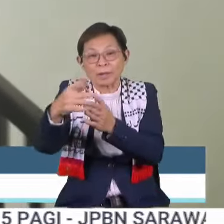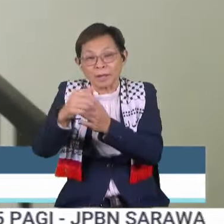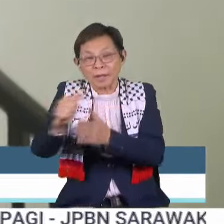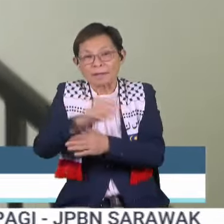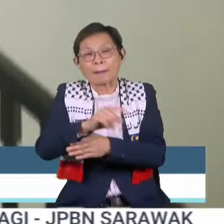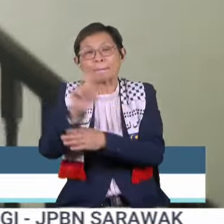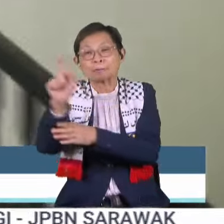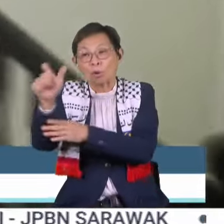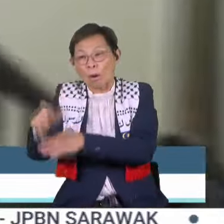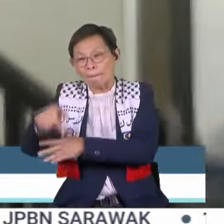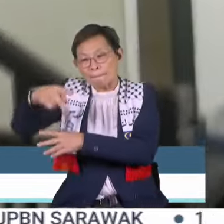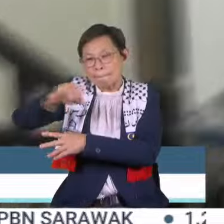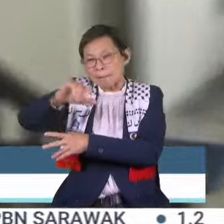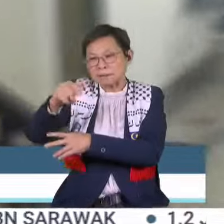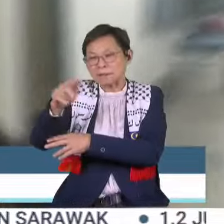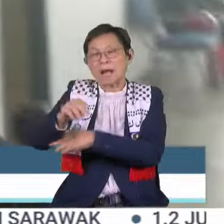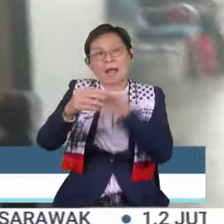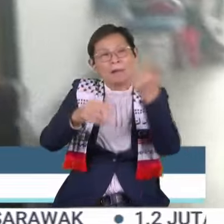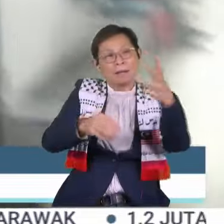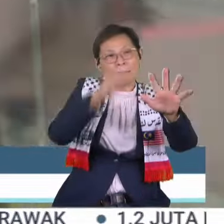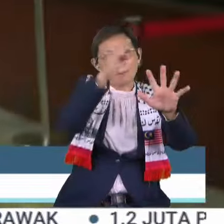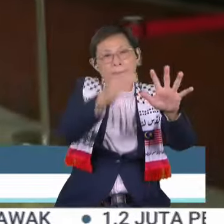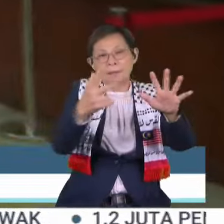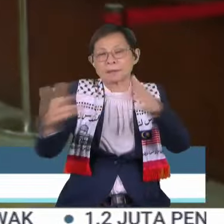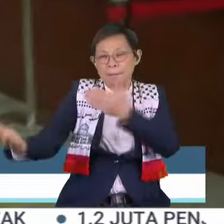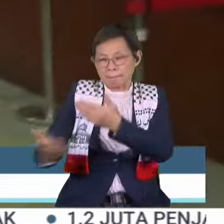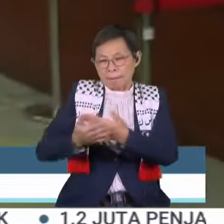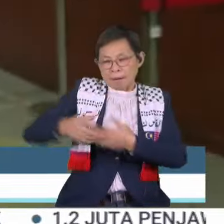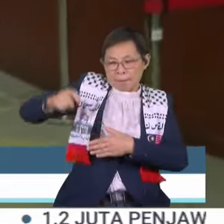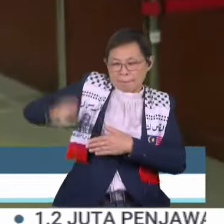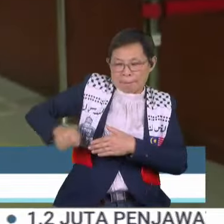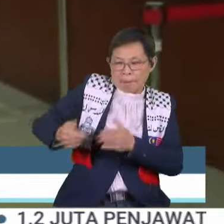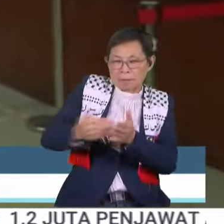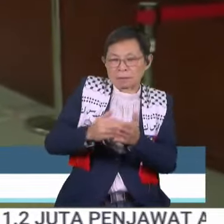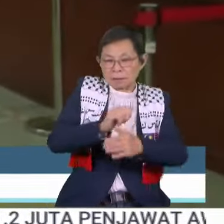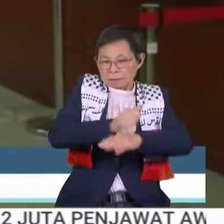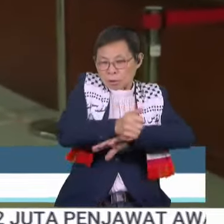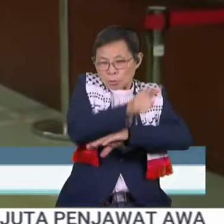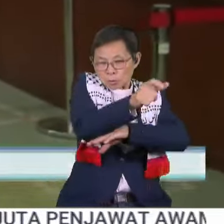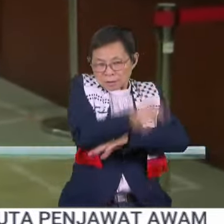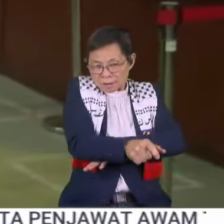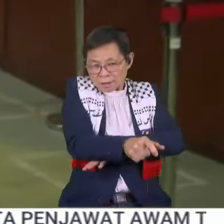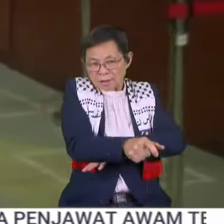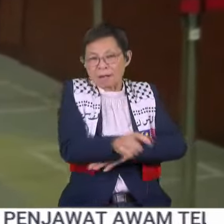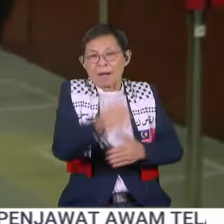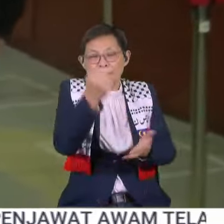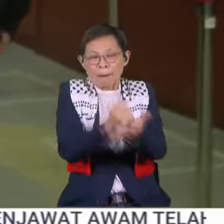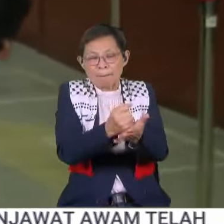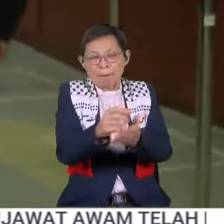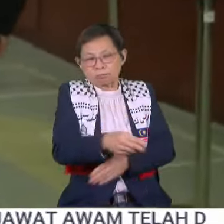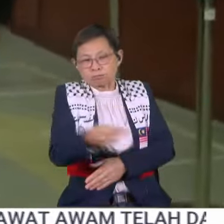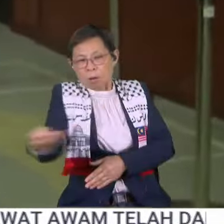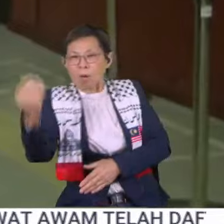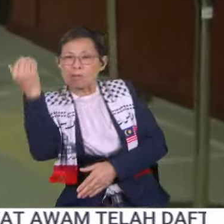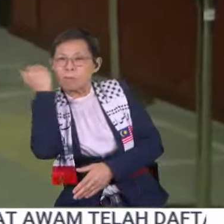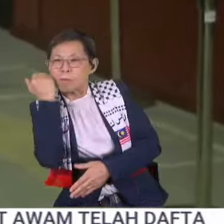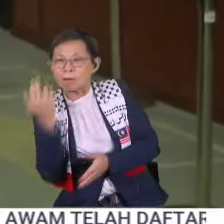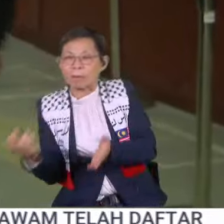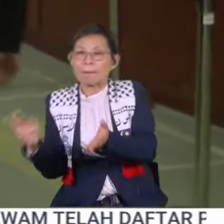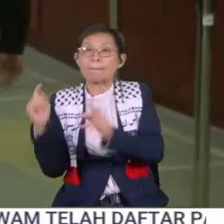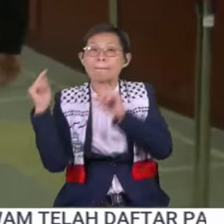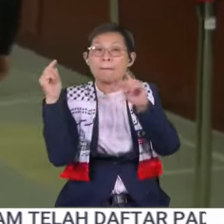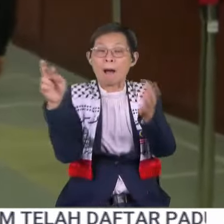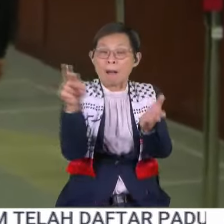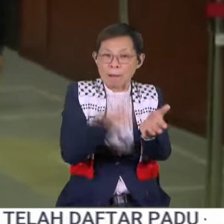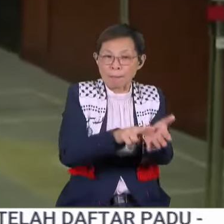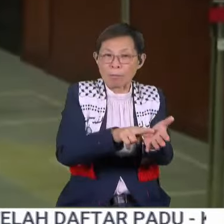penjamin 15 Mac ditetapkan untuk sebutan semula kes tertuduh juga dihendaki menyerahkan pasport kepada mahk dan melapor diri